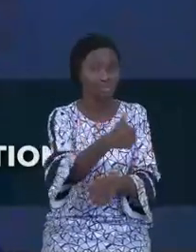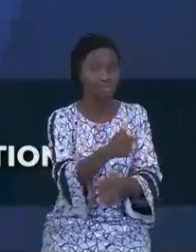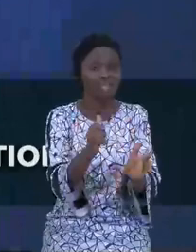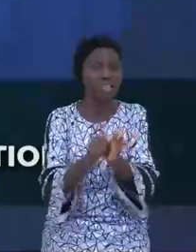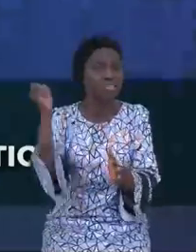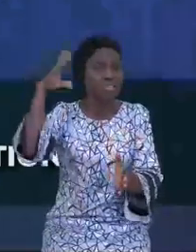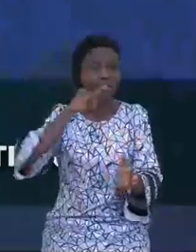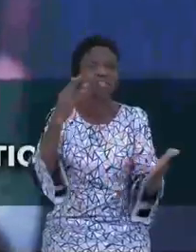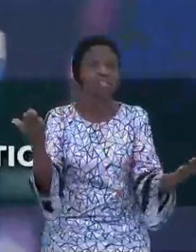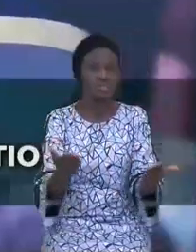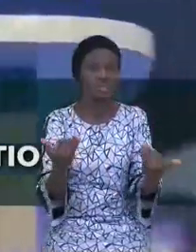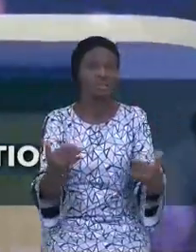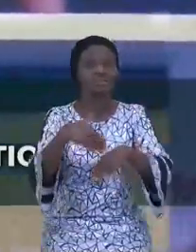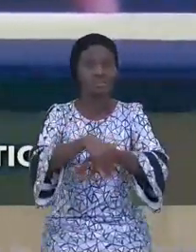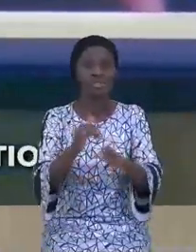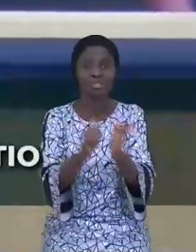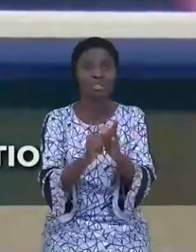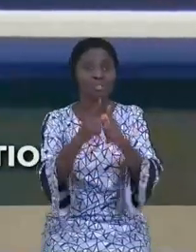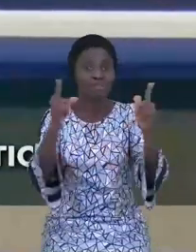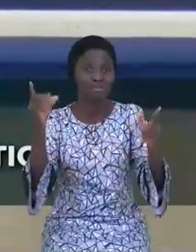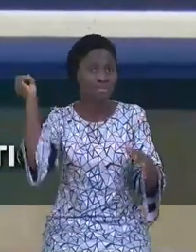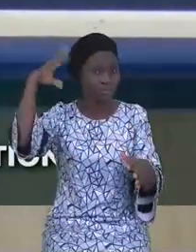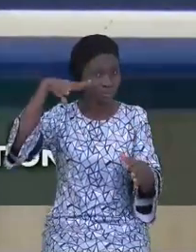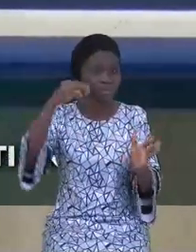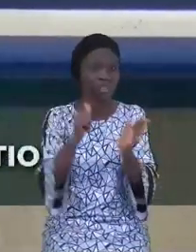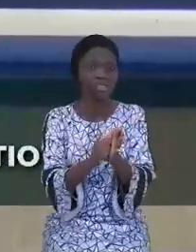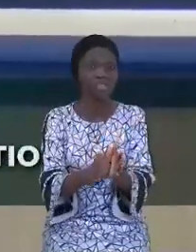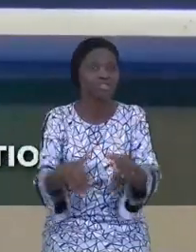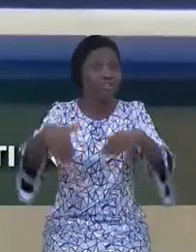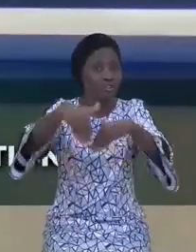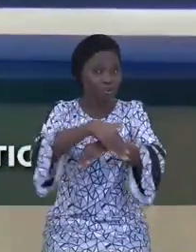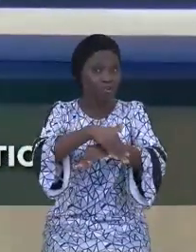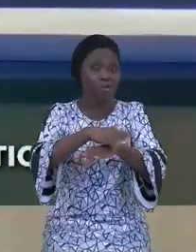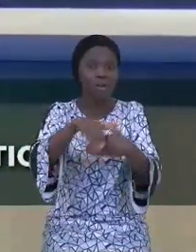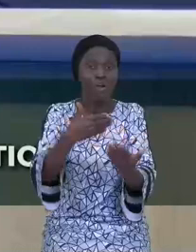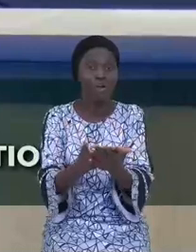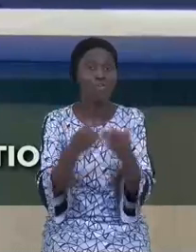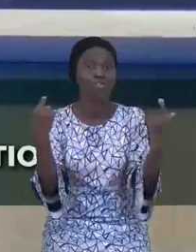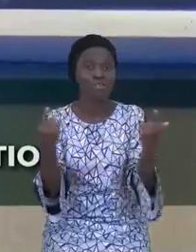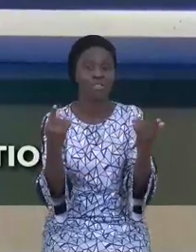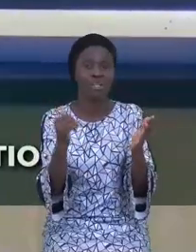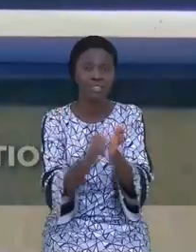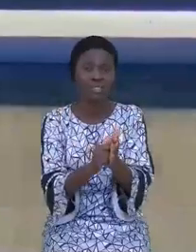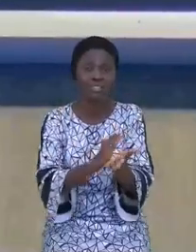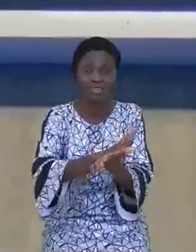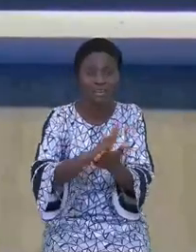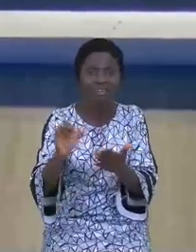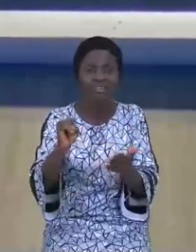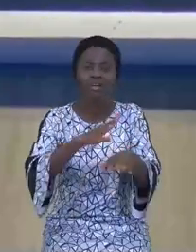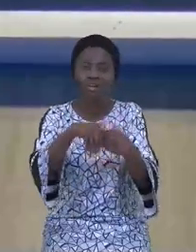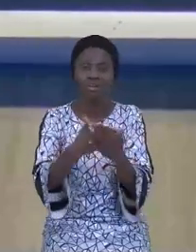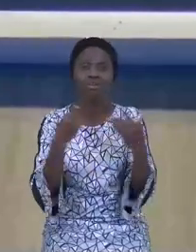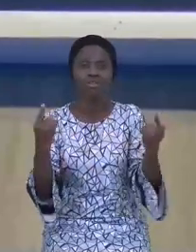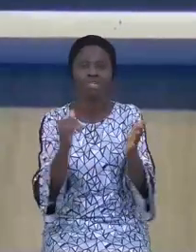ce soir. Cette grâce, cette grande grâce qui couvre tout péché, qui purifie tout péché,